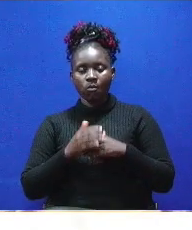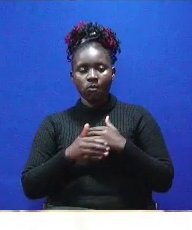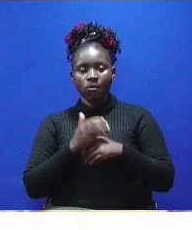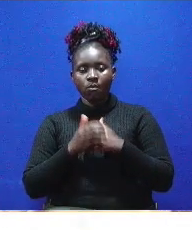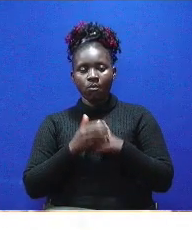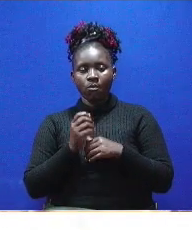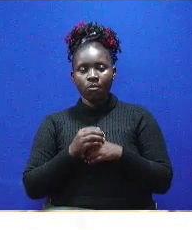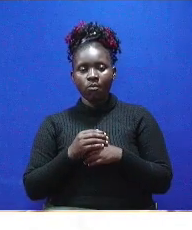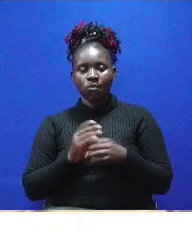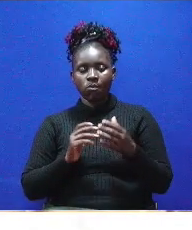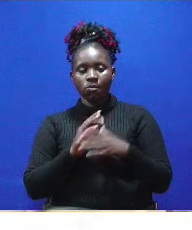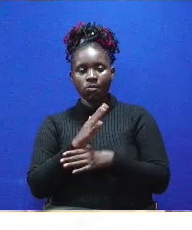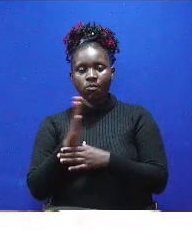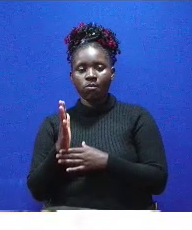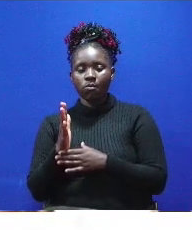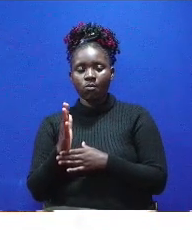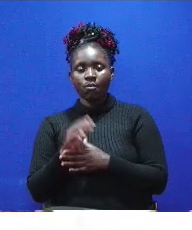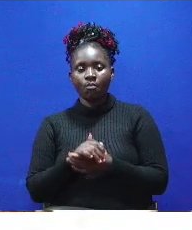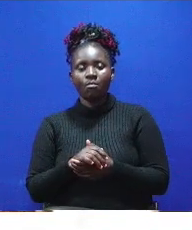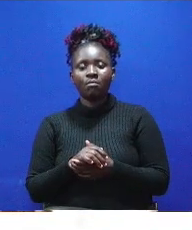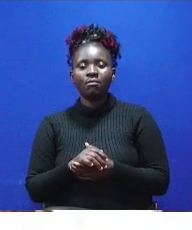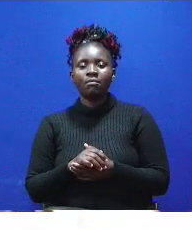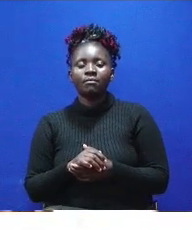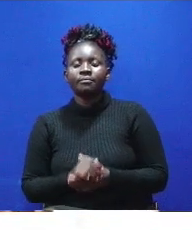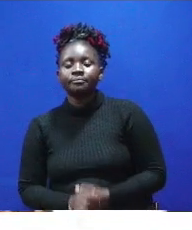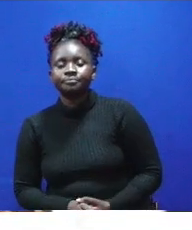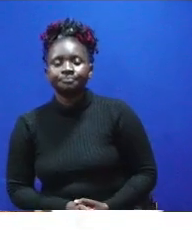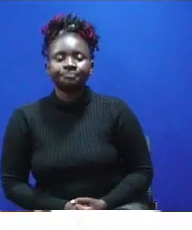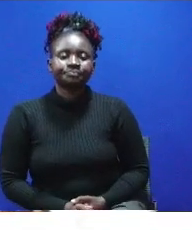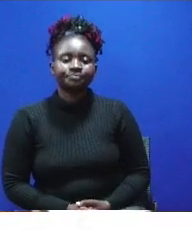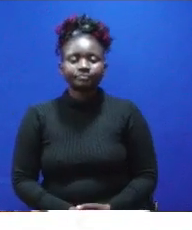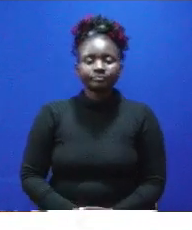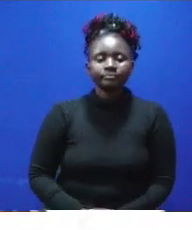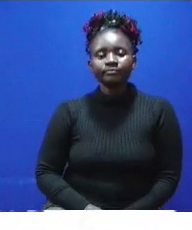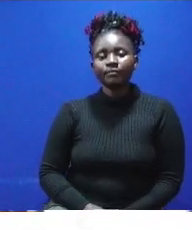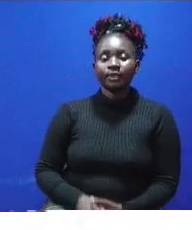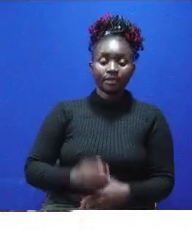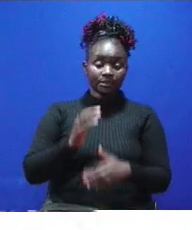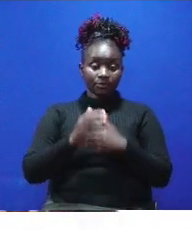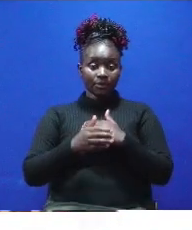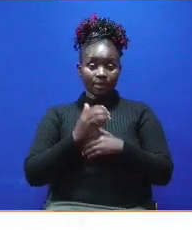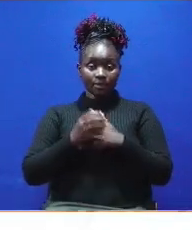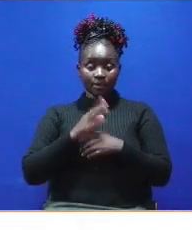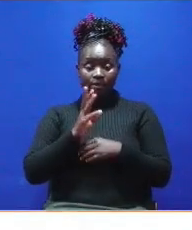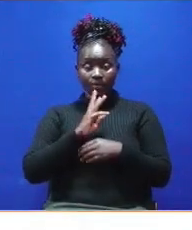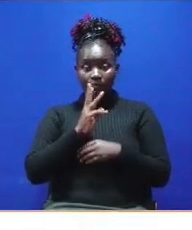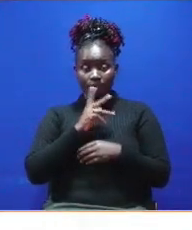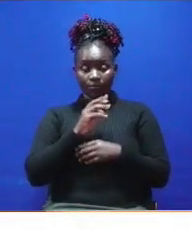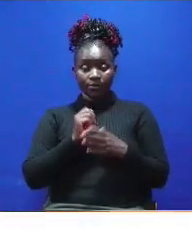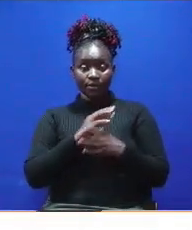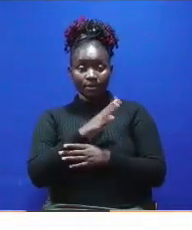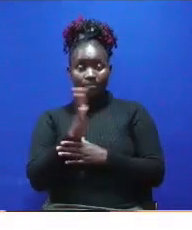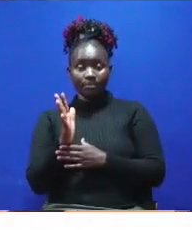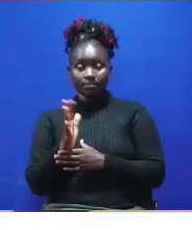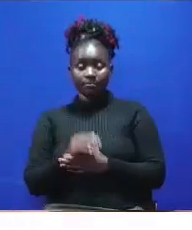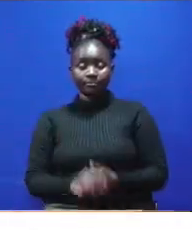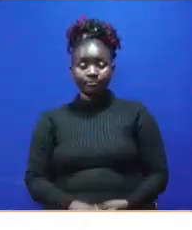yo ya simekirwen. Ombi langu ni wananchi kutunza hayo miche ambayo tumepanda. Nikoripote